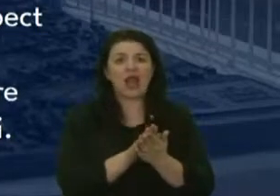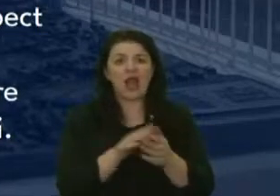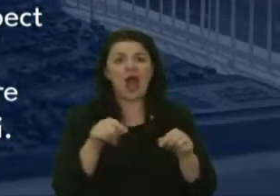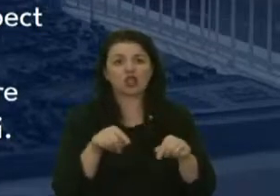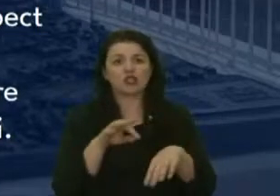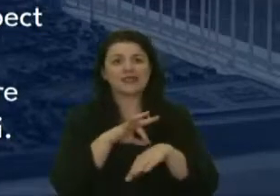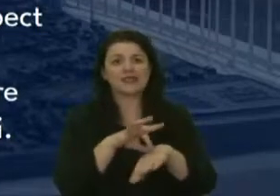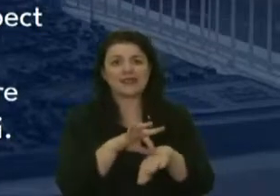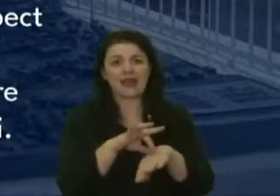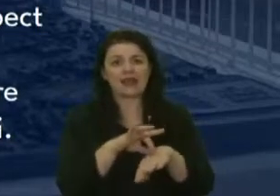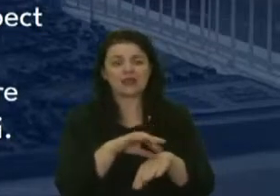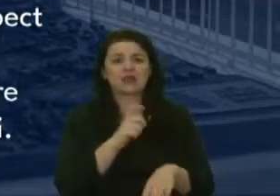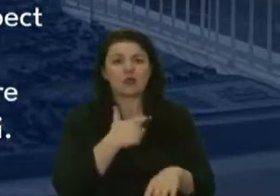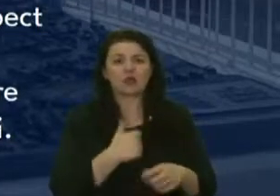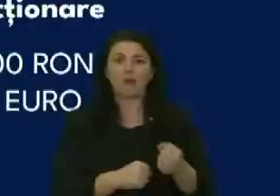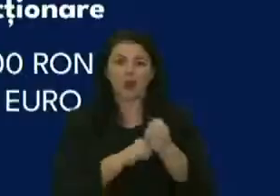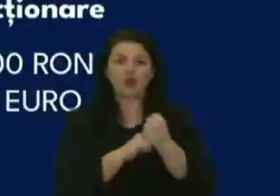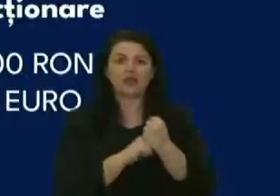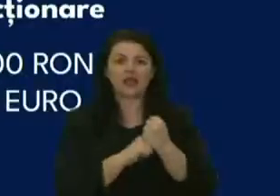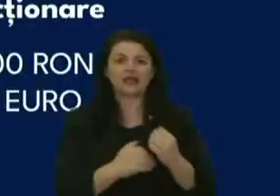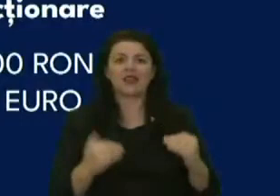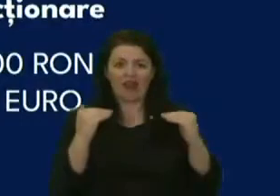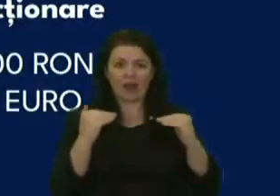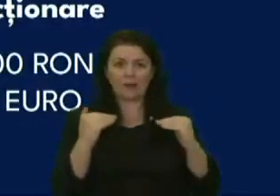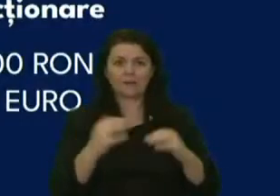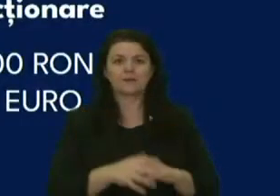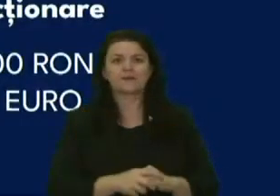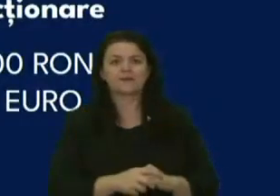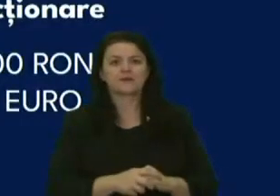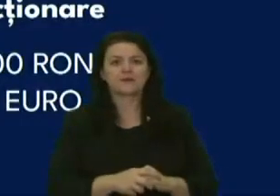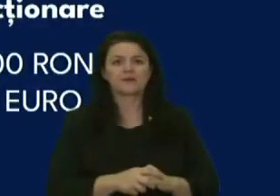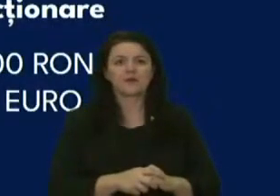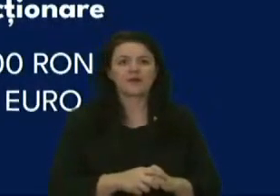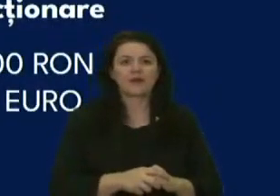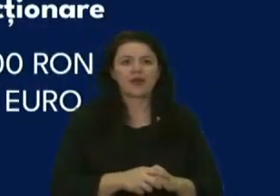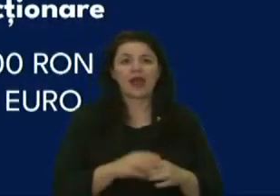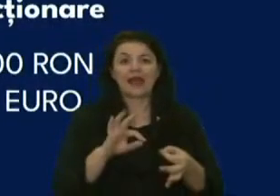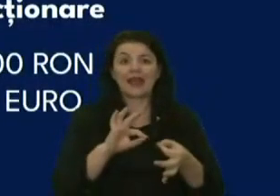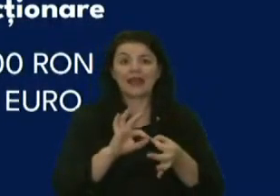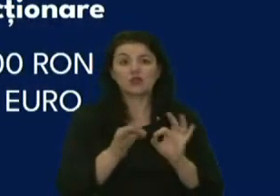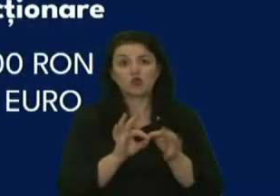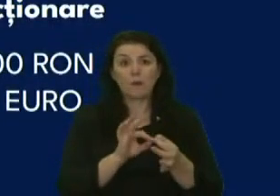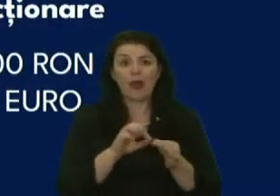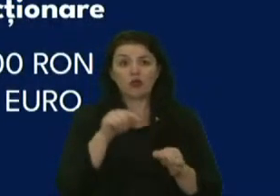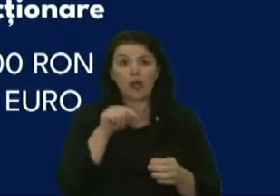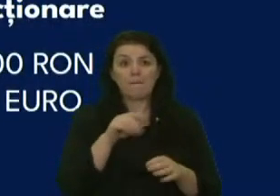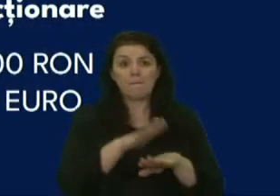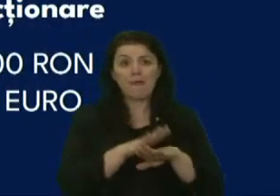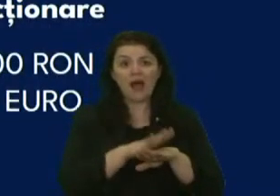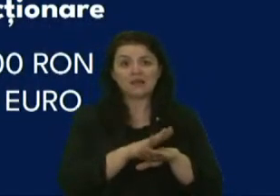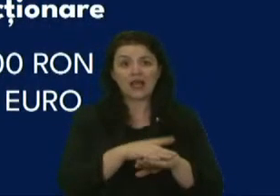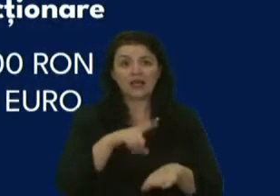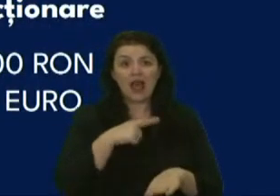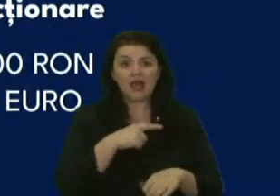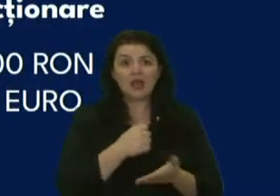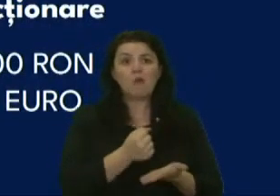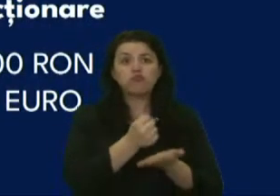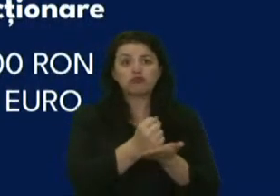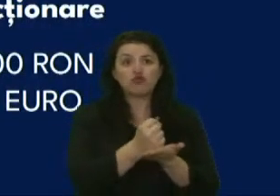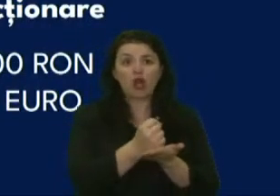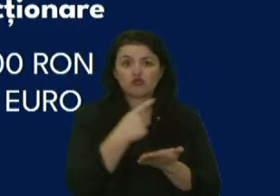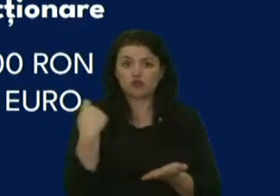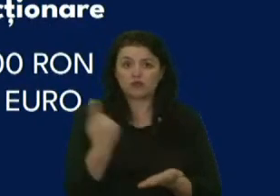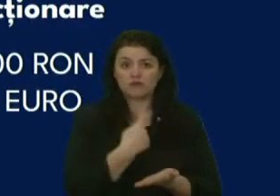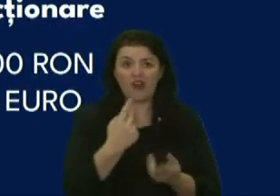această direcție și s o putem consolida la nivelul următor instrumentul de bază este un instrument important este și acest buget al orașului